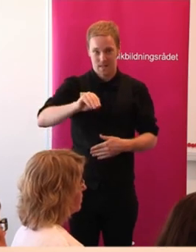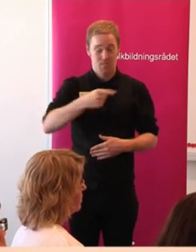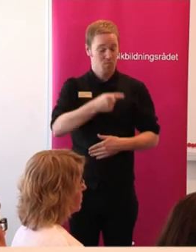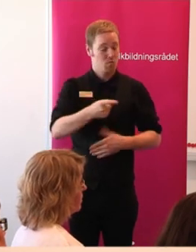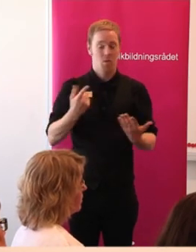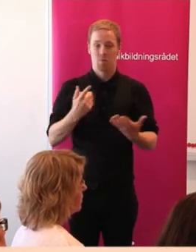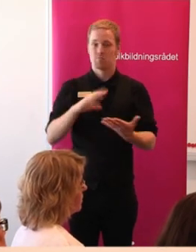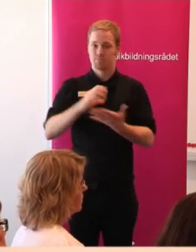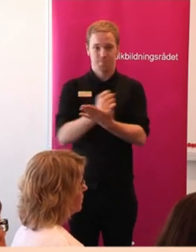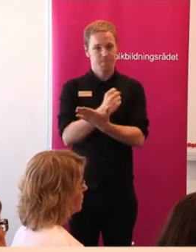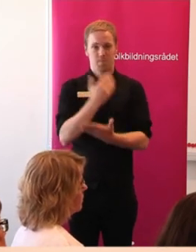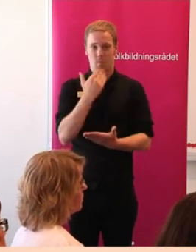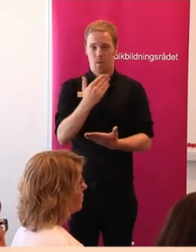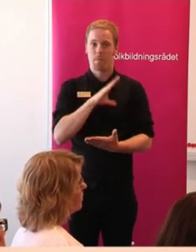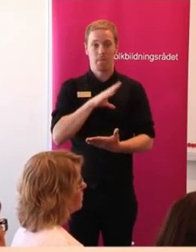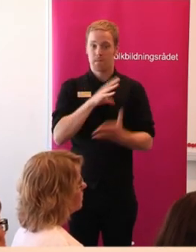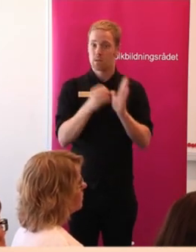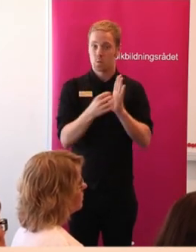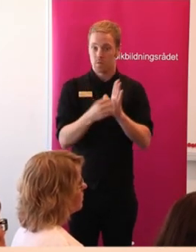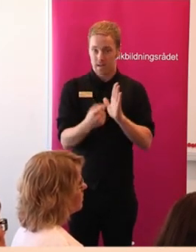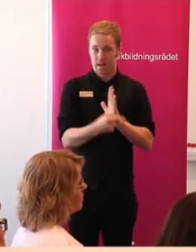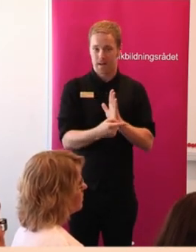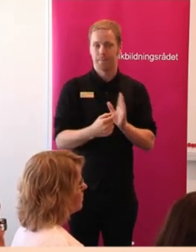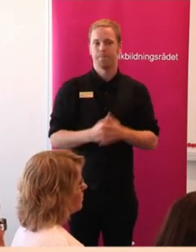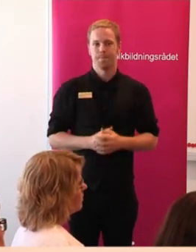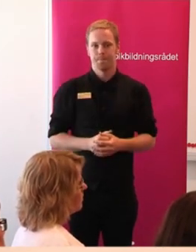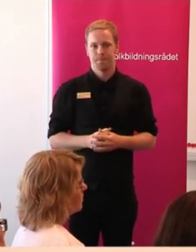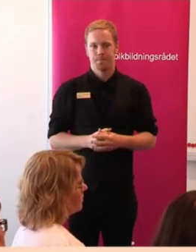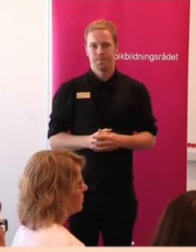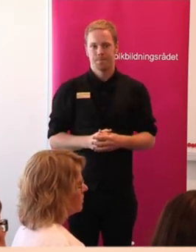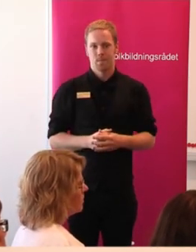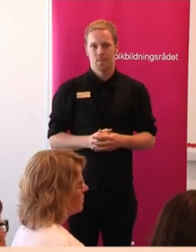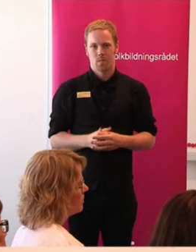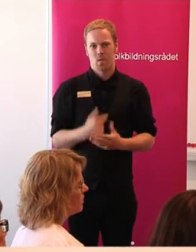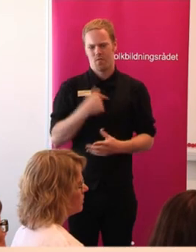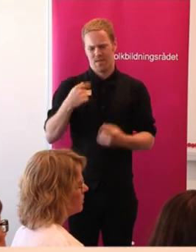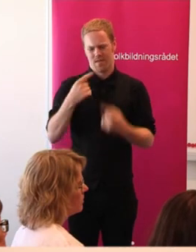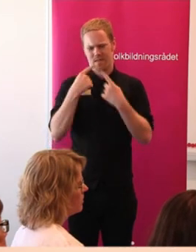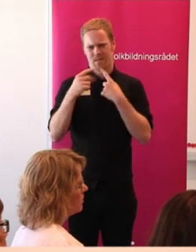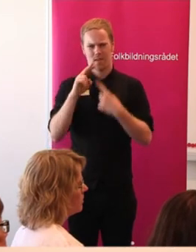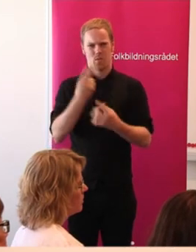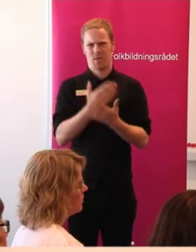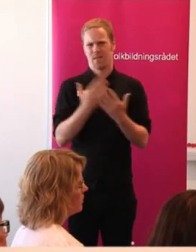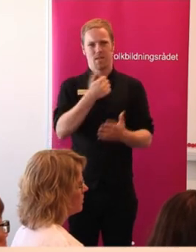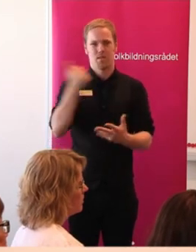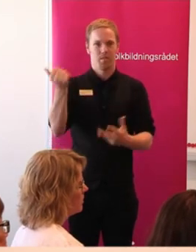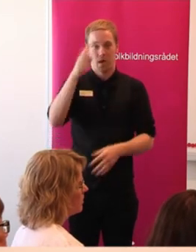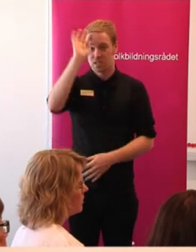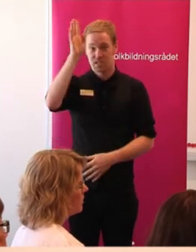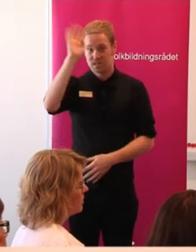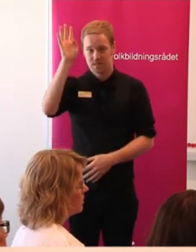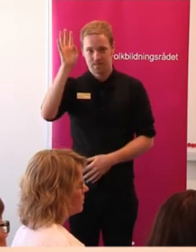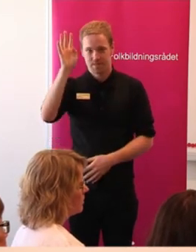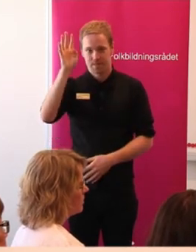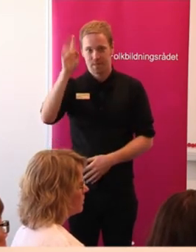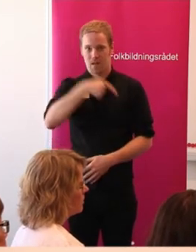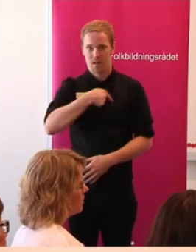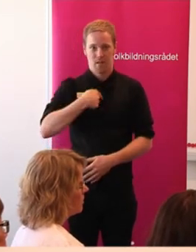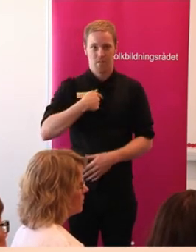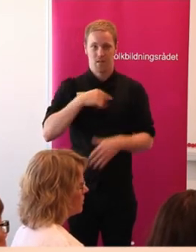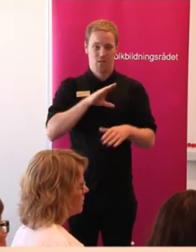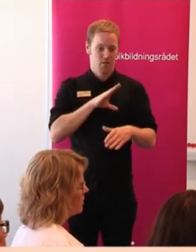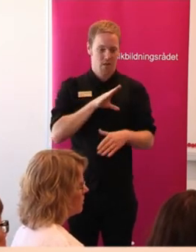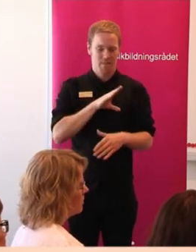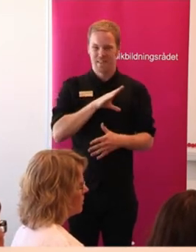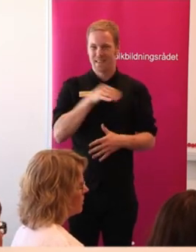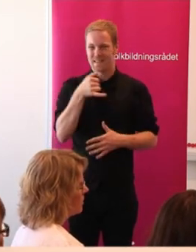Det finns en utvärdering på det också. Och det här vi pratar om nu är ju ingenting som vi sitter och hittar på nu. Utan det är ju lämnat i budgetunderlaget. Det